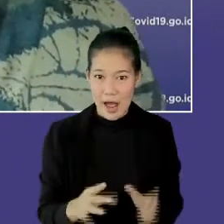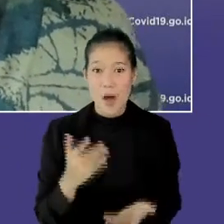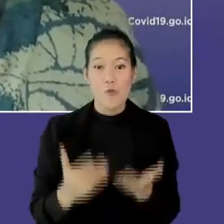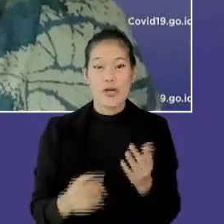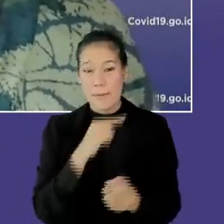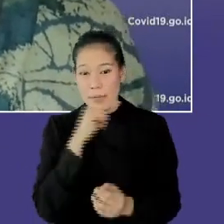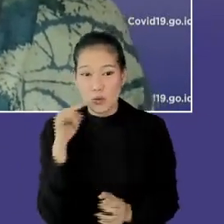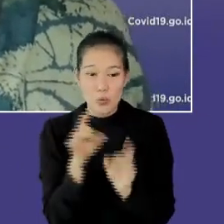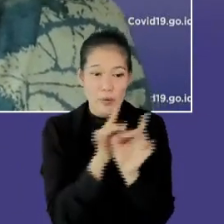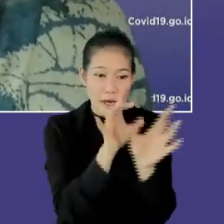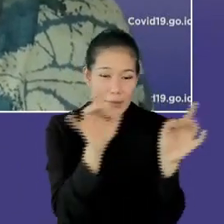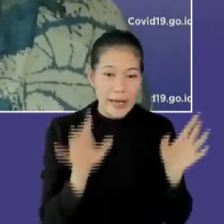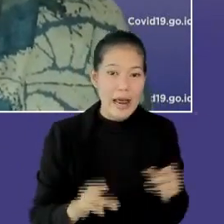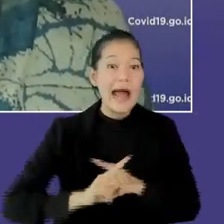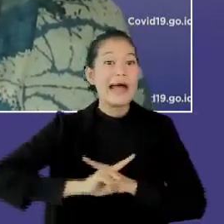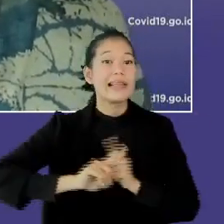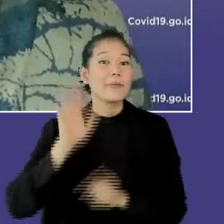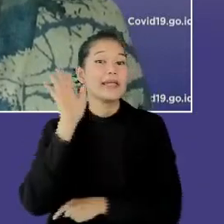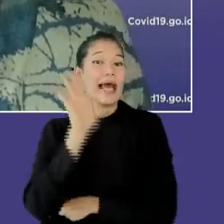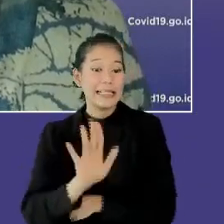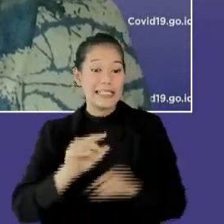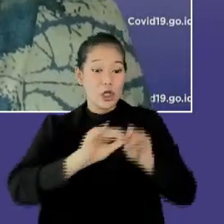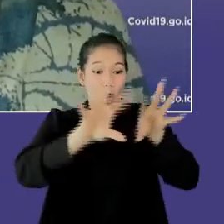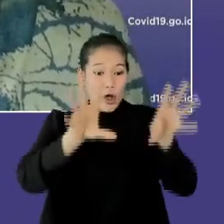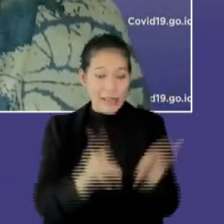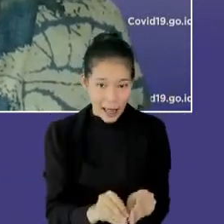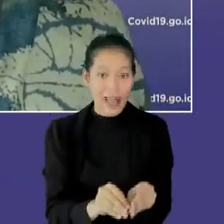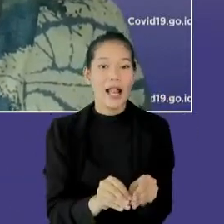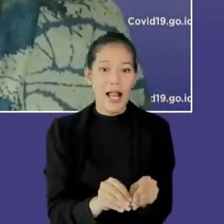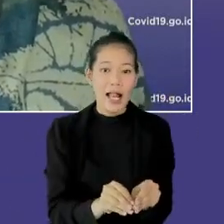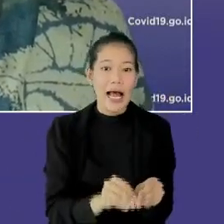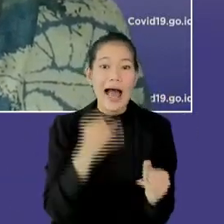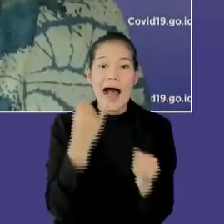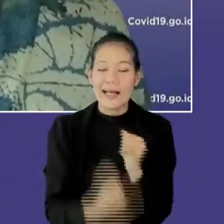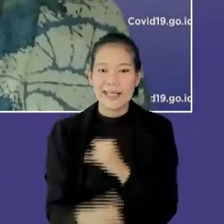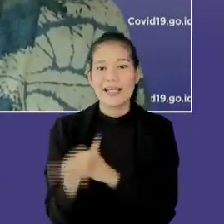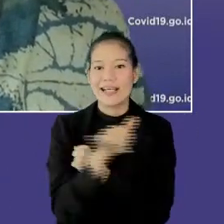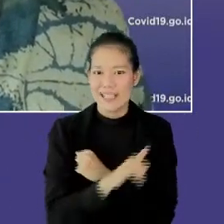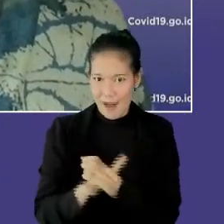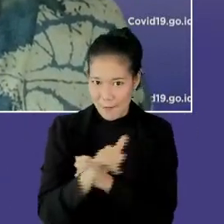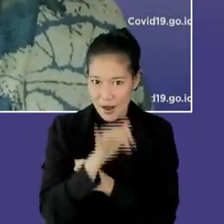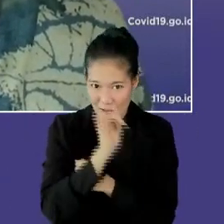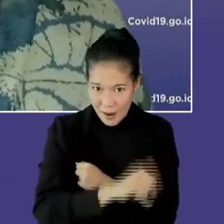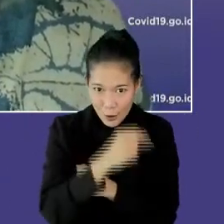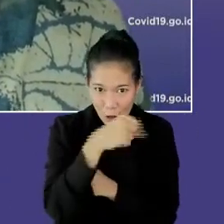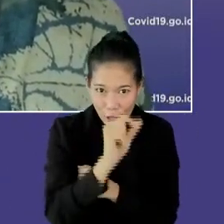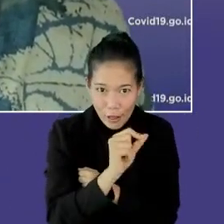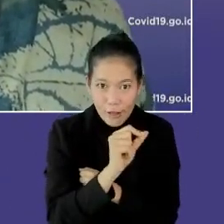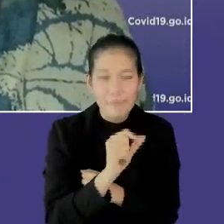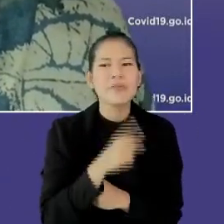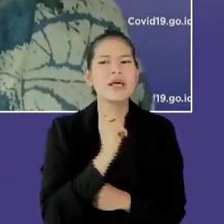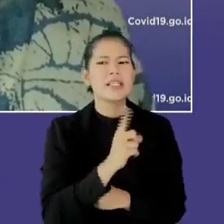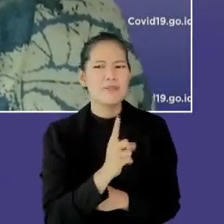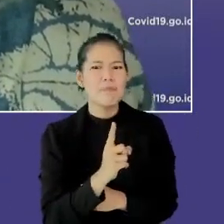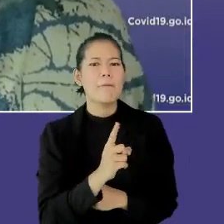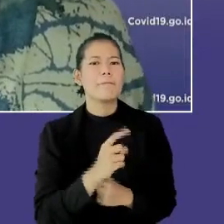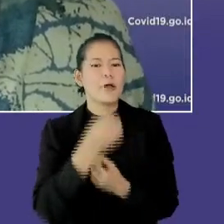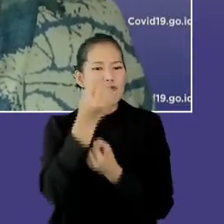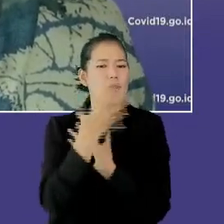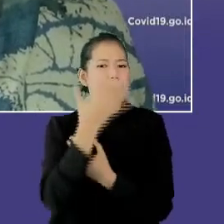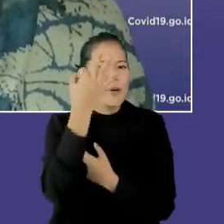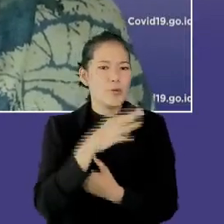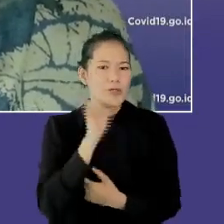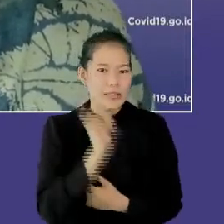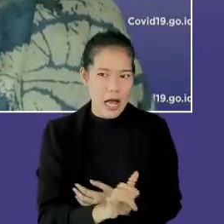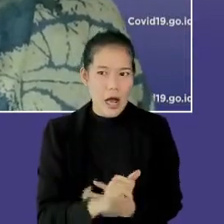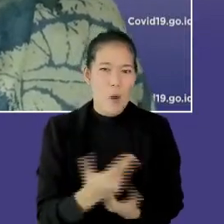barangkali minggu bisa berbeda. Tapi nanti overall-nya, jumlah akhirnya akan sama dong, Dokter Dewi, pasti kan? Karena kan ntar akan diupdate. Memang